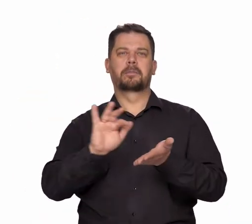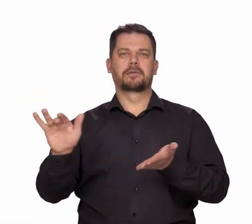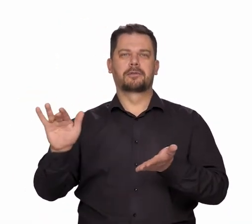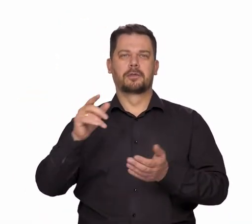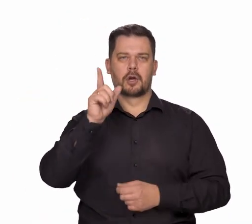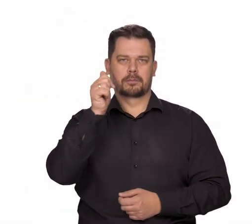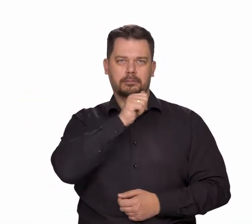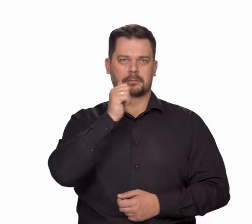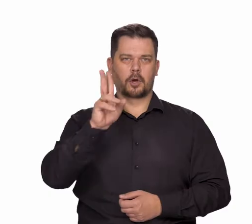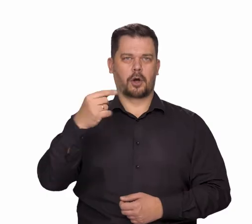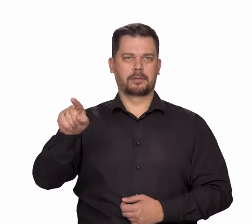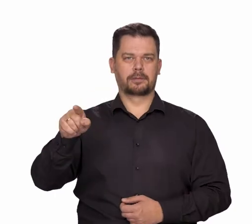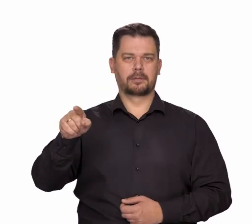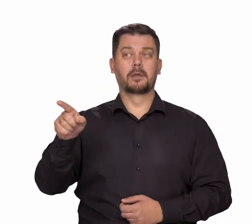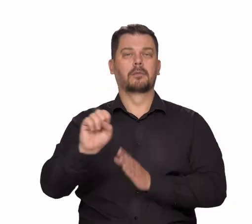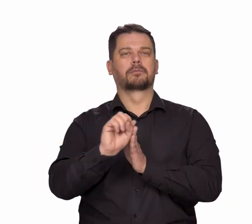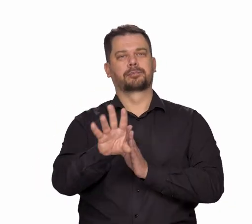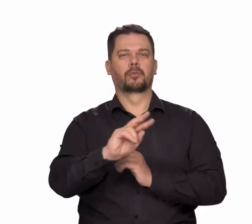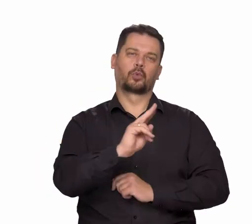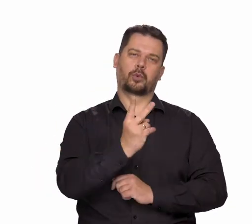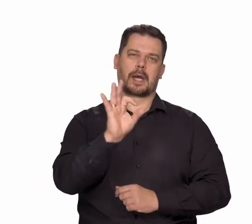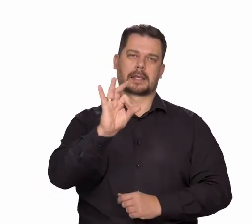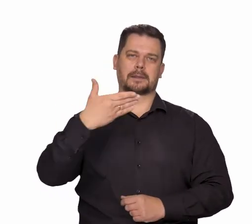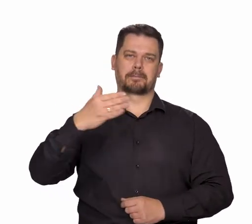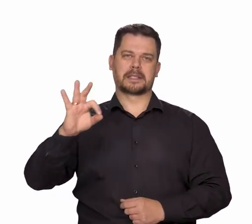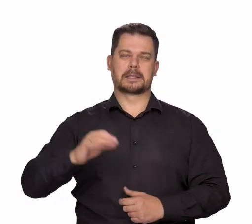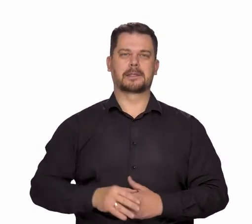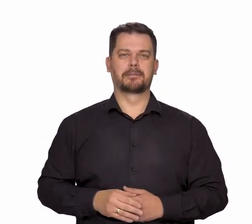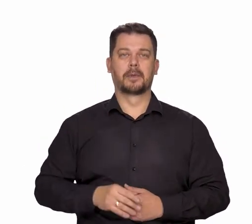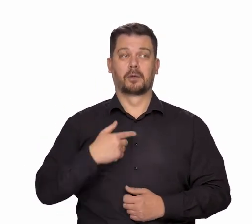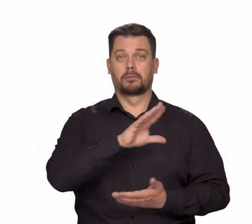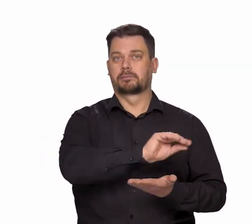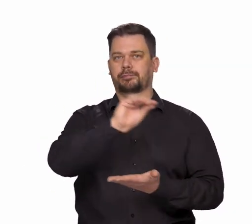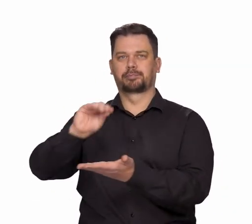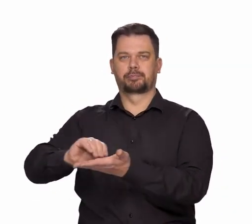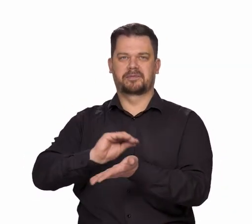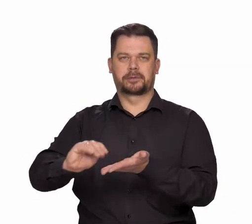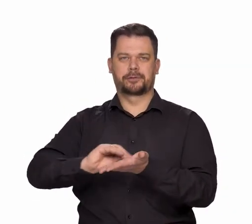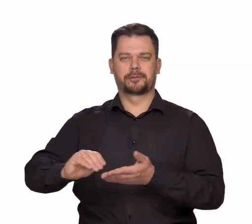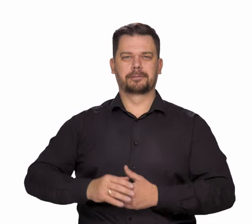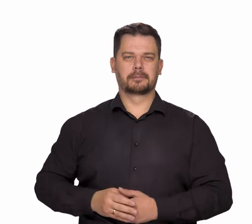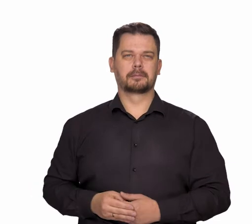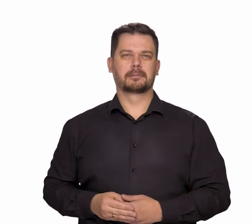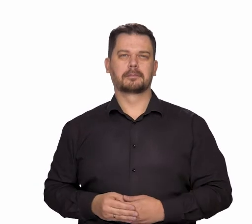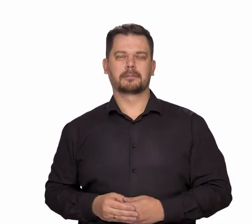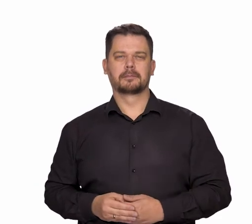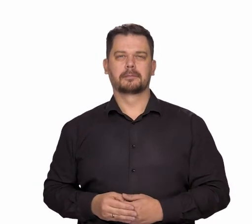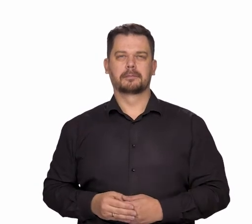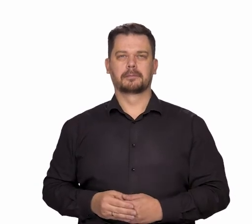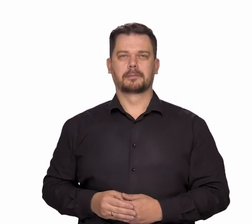wpisania jednorazowego kodu. Kod otrzymasz SMS-em. Przepisz go.